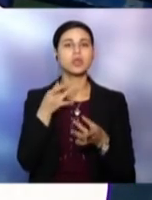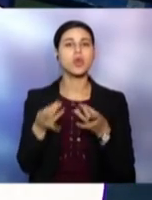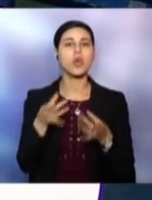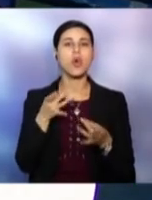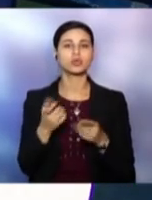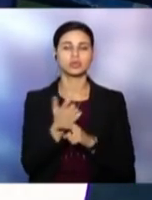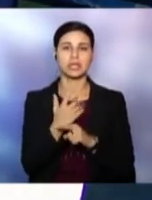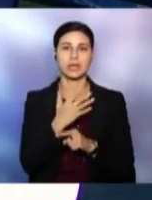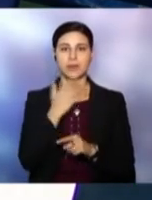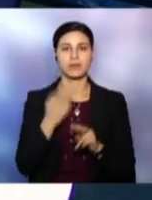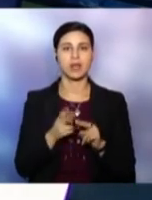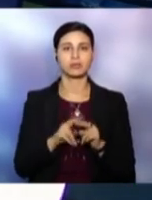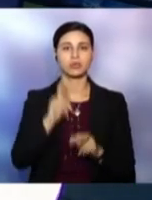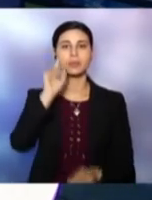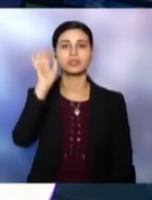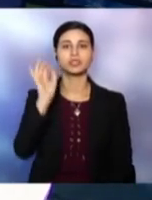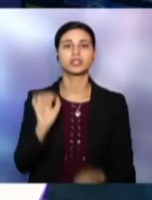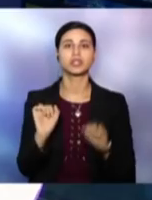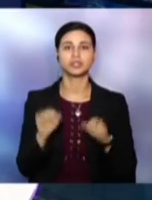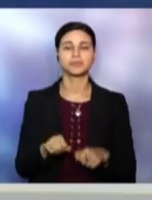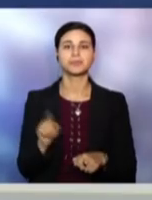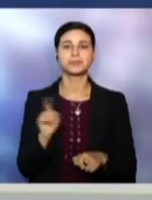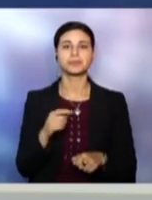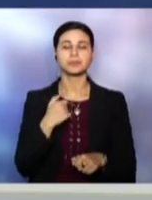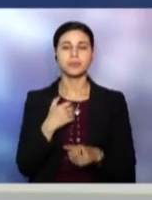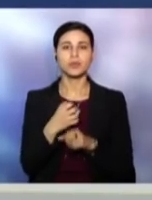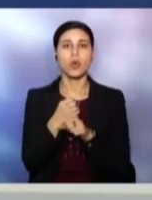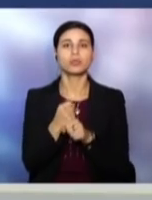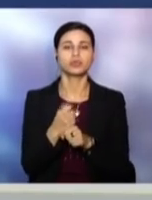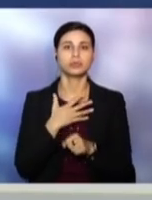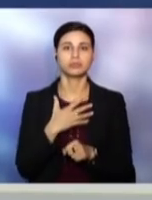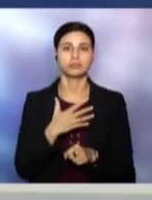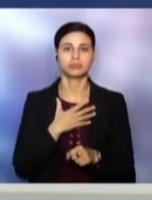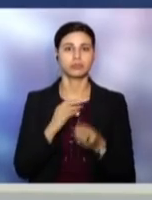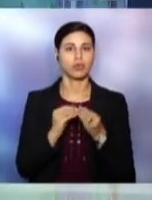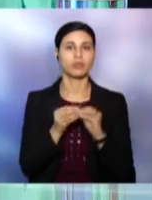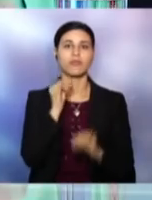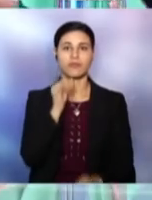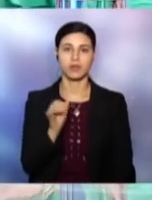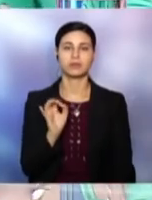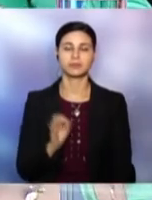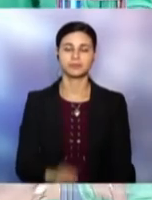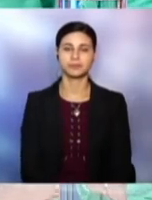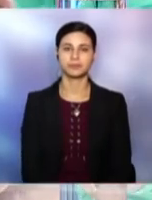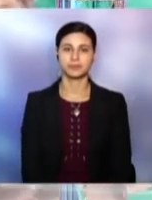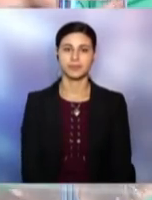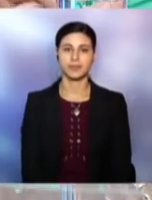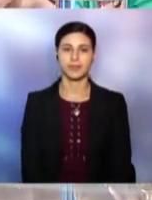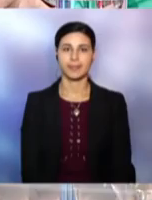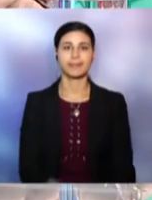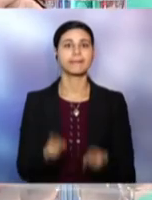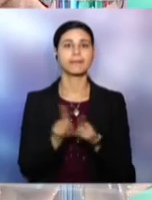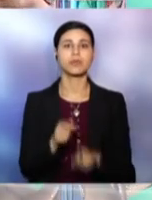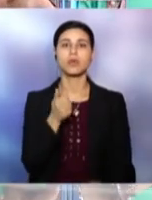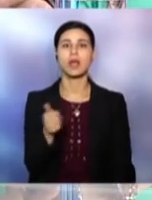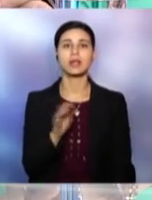დროს ჭარბია, ამიტომ ძალიან ხშირად შეიძლება რომ ობსტრუქცია განვითარდეს. დახშობა განვითარდეს. არ არის კარგად